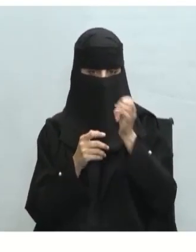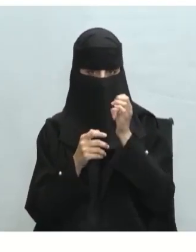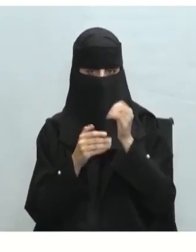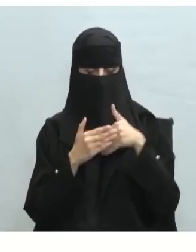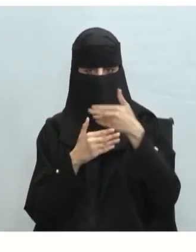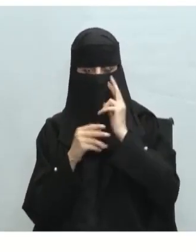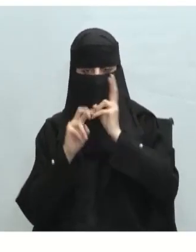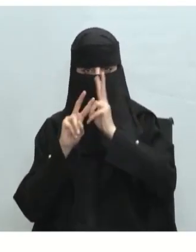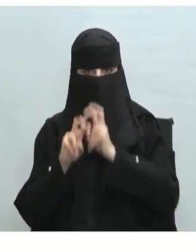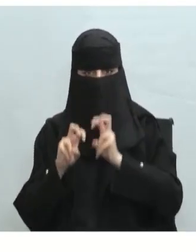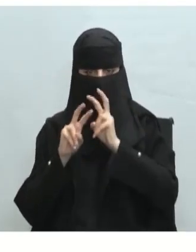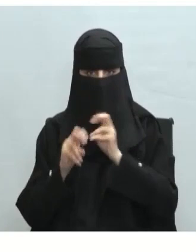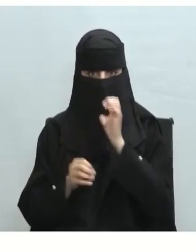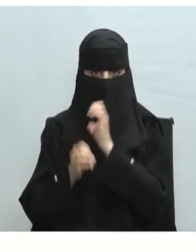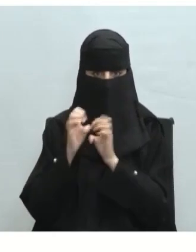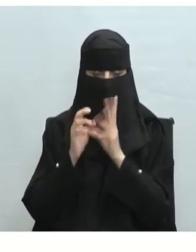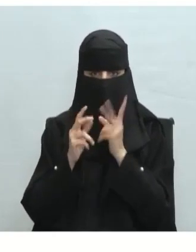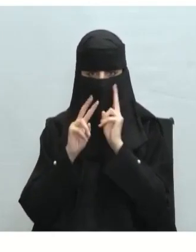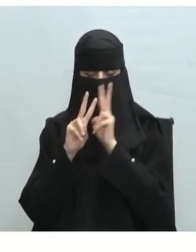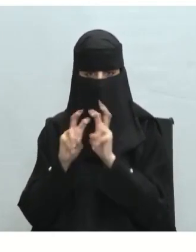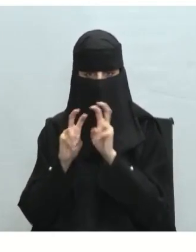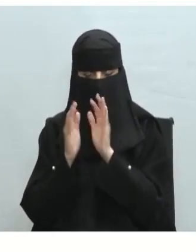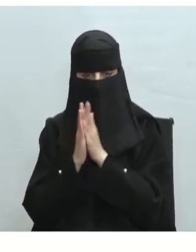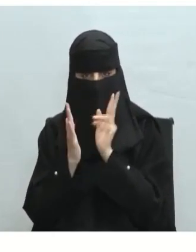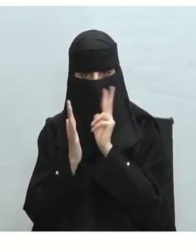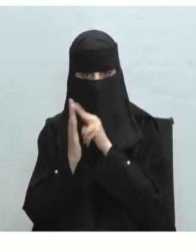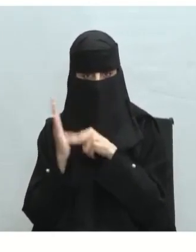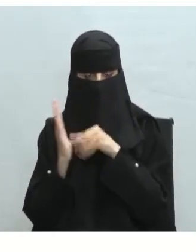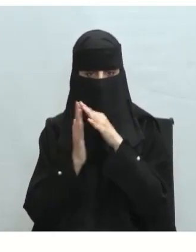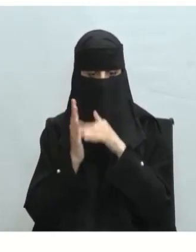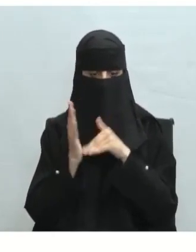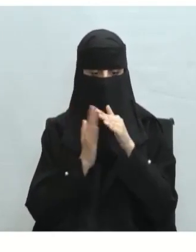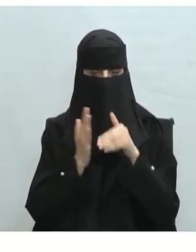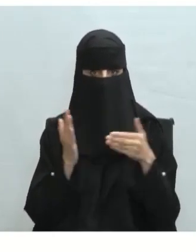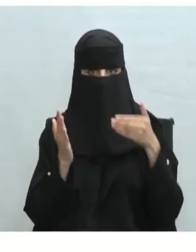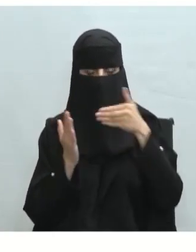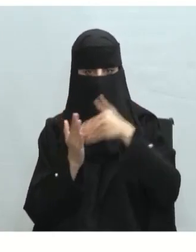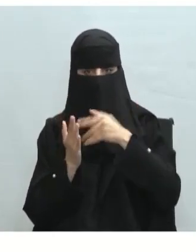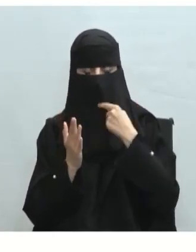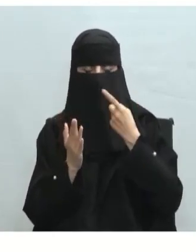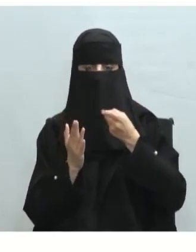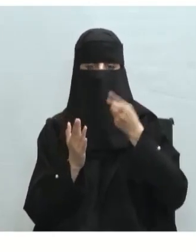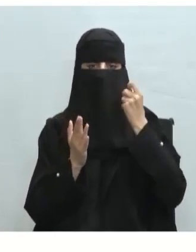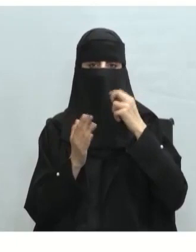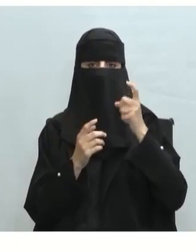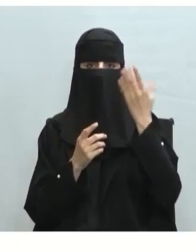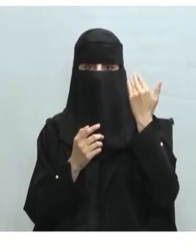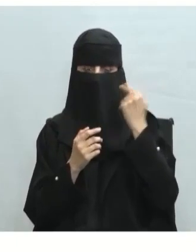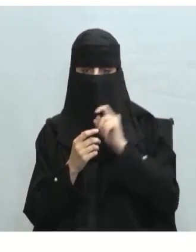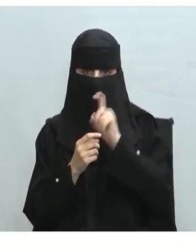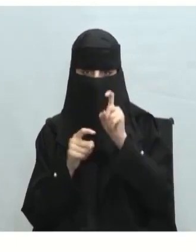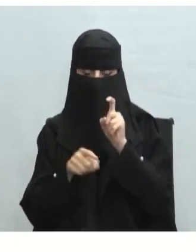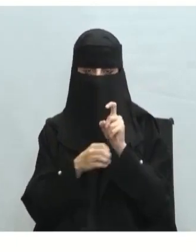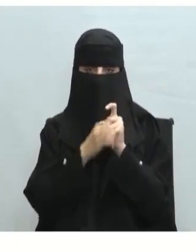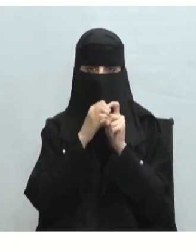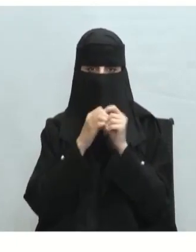للبحث عن اجابه للسؤال ثم اجب المقصود به ايضا انا اجيب من ذاكرتي و